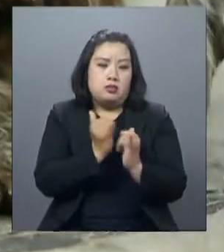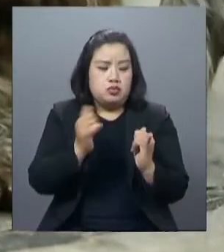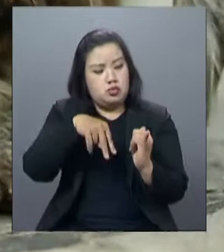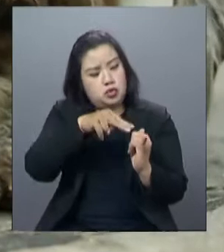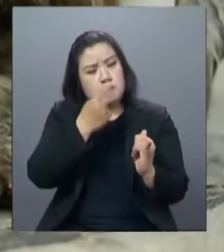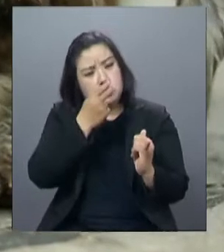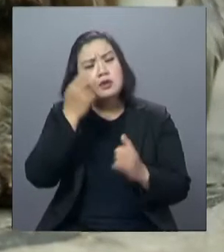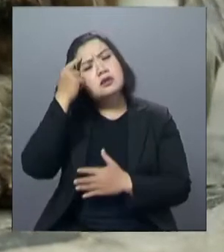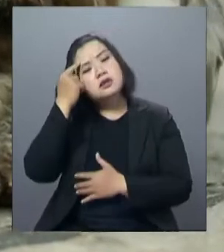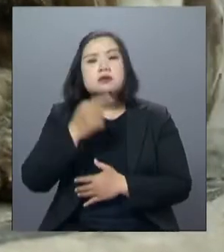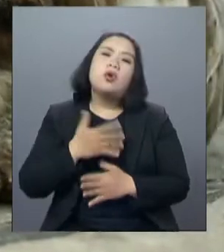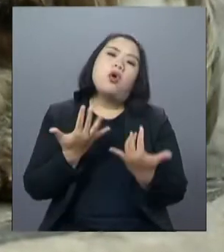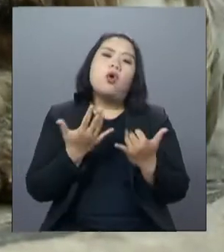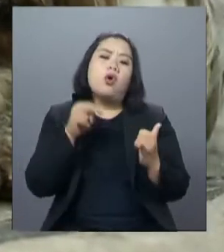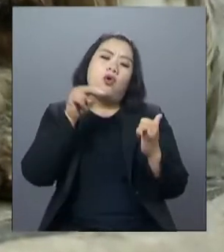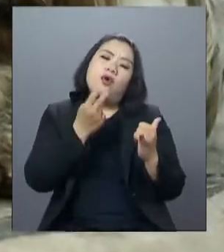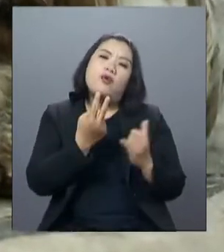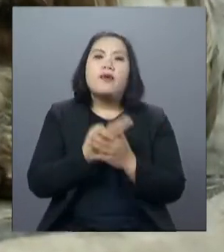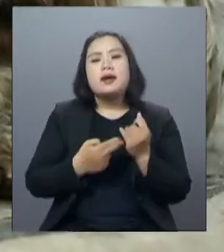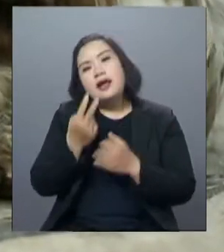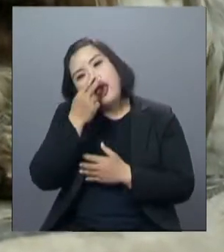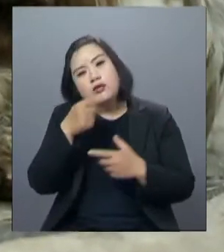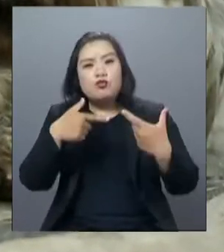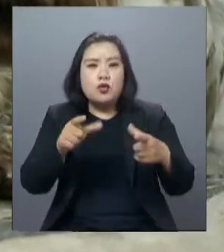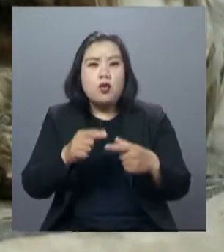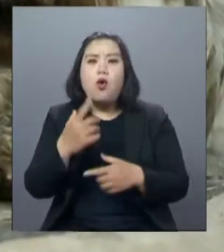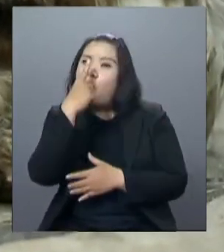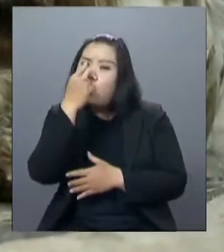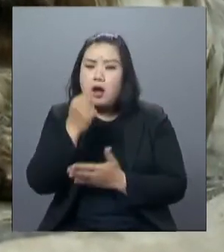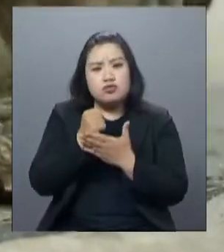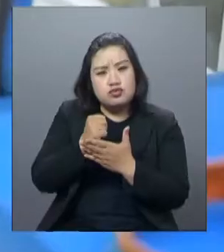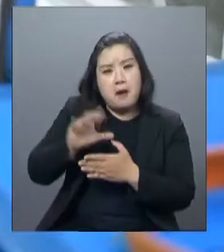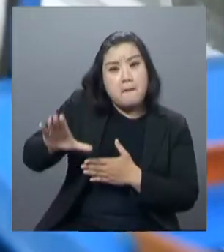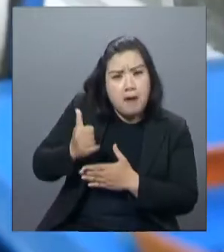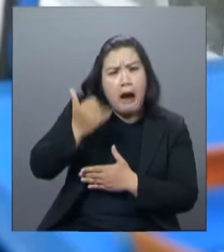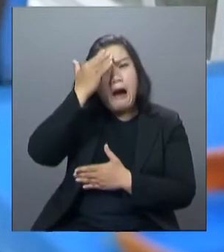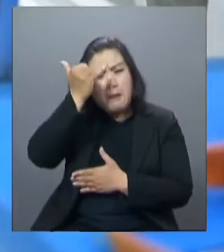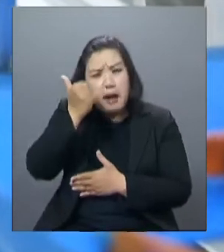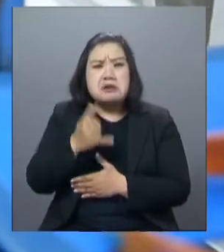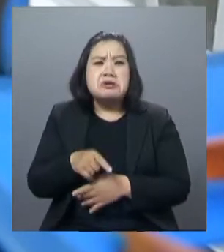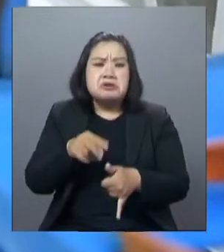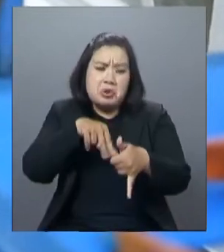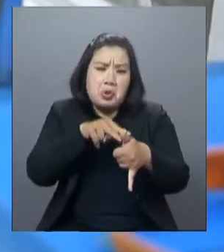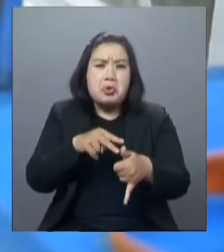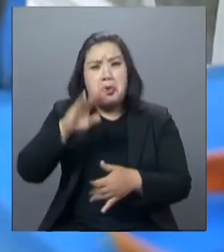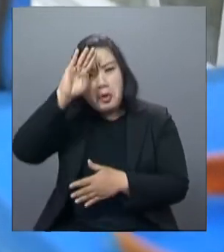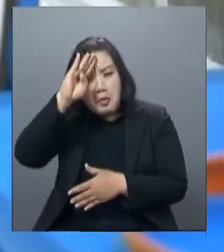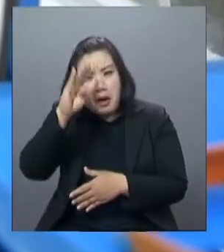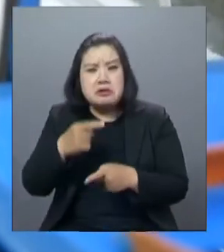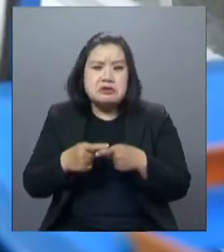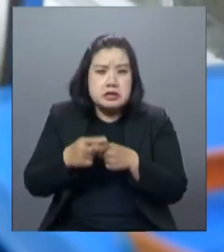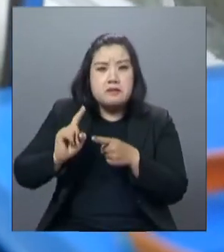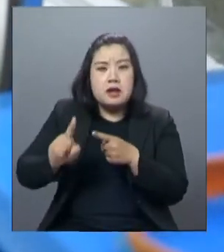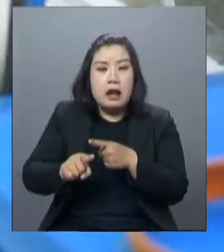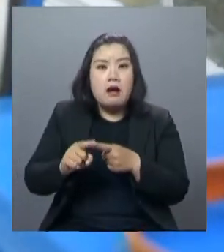ๆแก้เซ็งอะไรเงี้ยแล้วก็จะเห็นคลิปของชาวต่างชาติช่วยเหลือสุนัขจรจัดสภาพย่ำแย่เอากลับมาตัดข